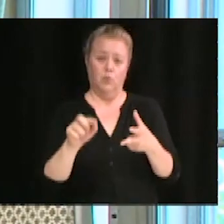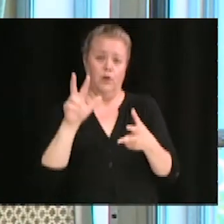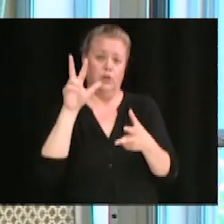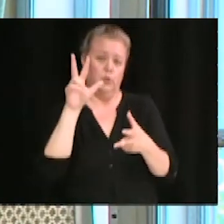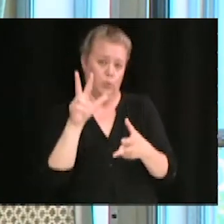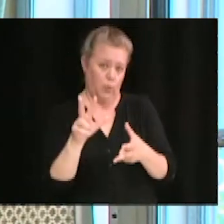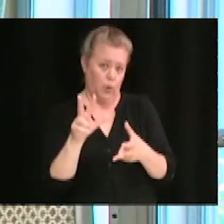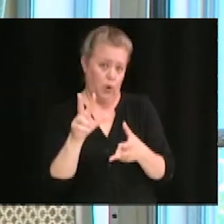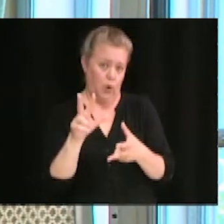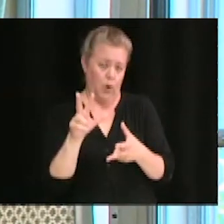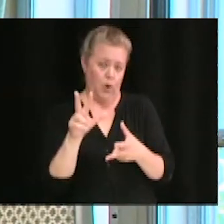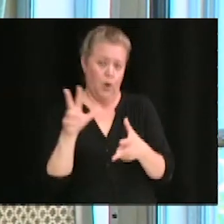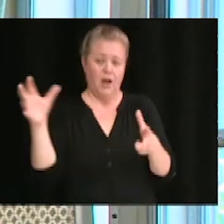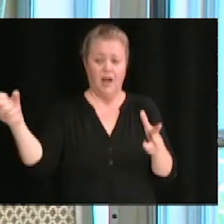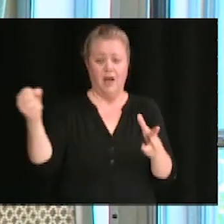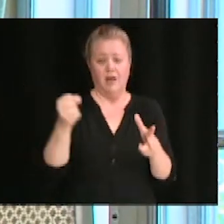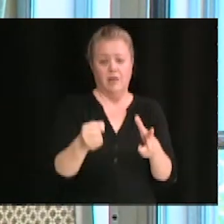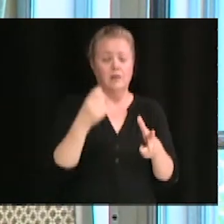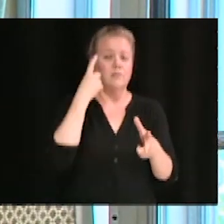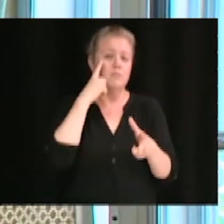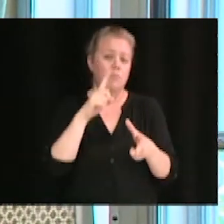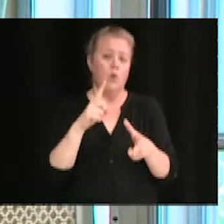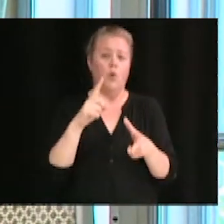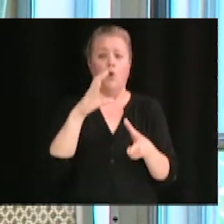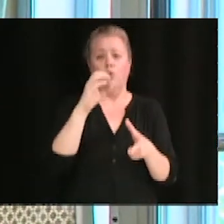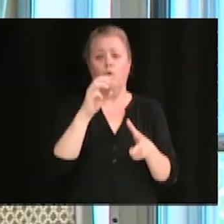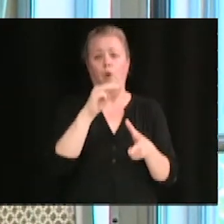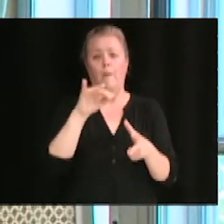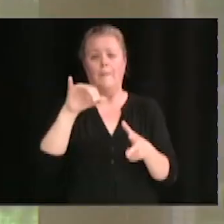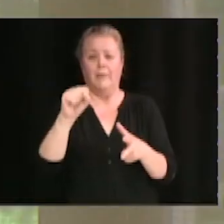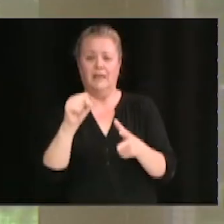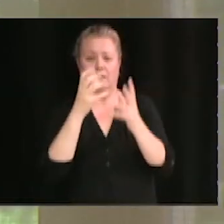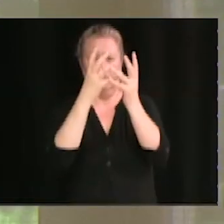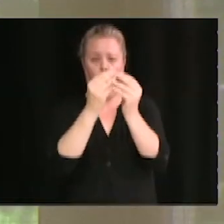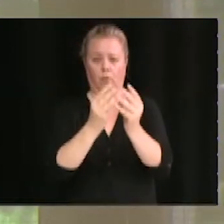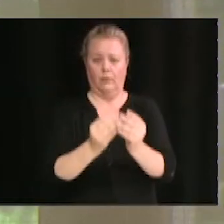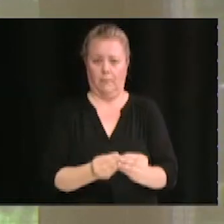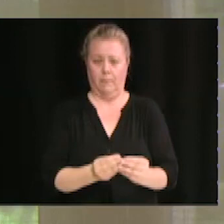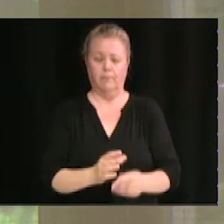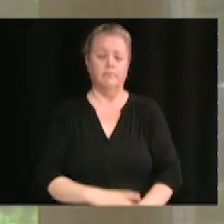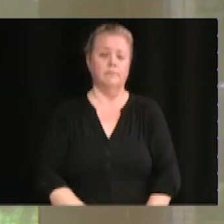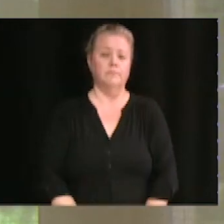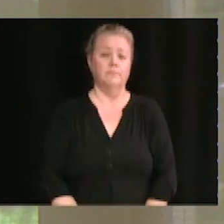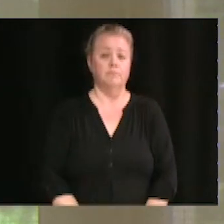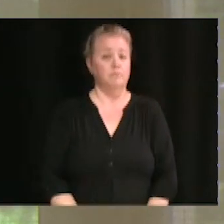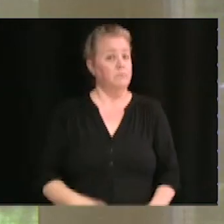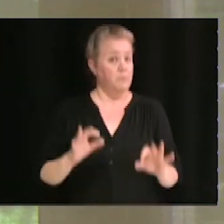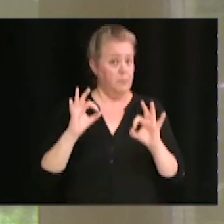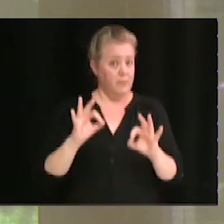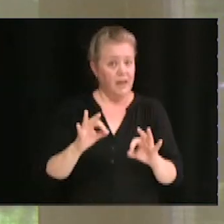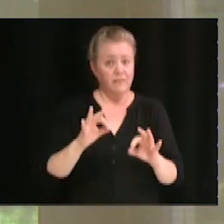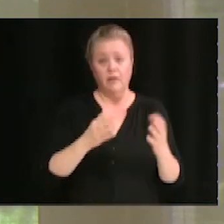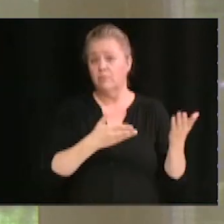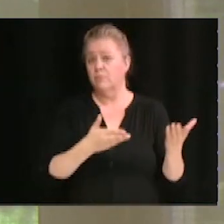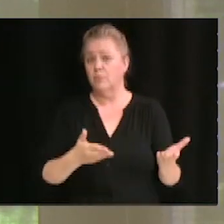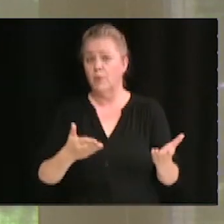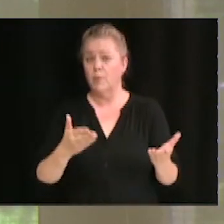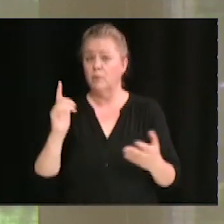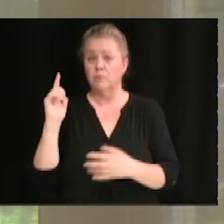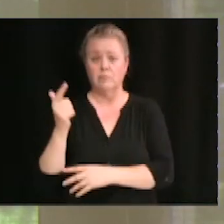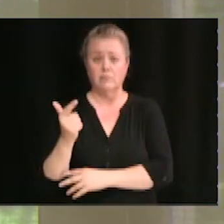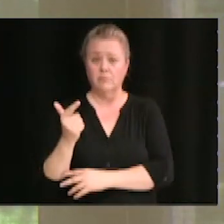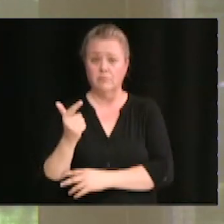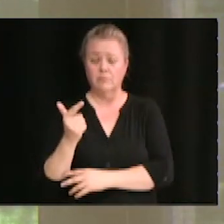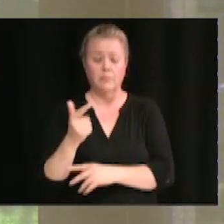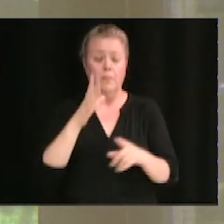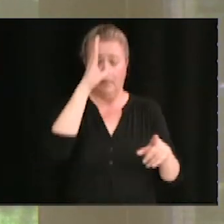embauche au poste de commis comptable. Parfait. Alors, j'ai besoin d'un proposeur pour l'adoption de l'ordre du